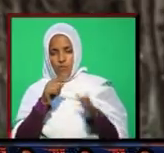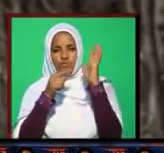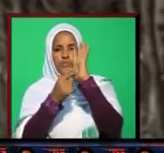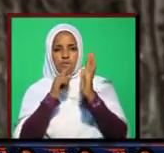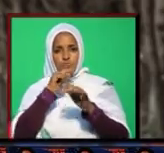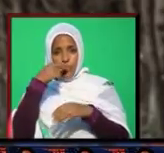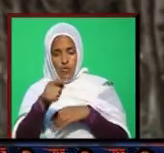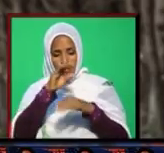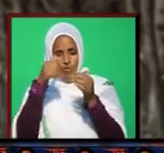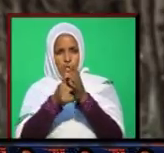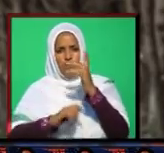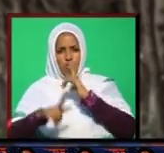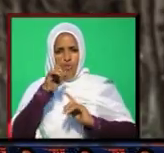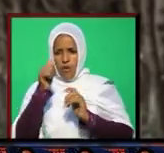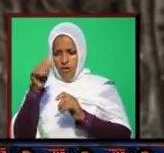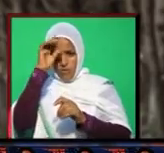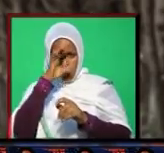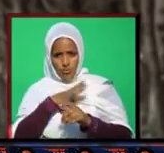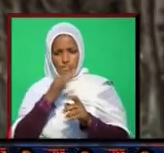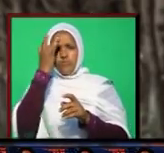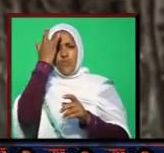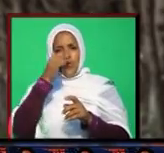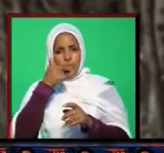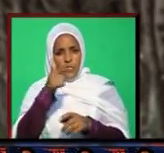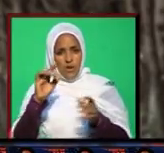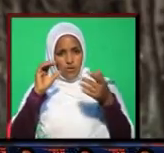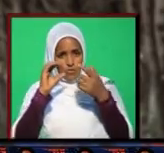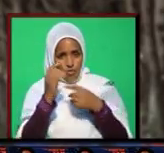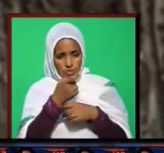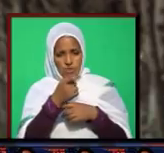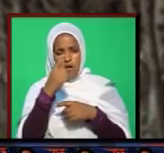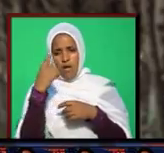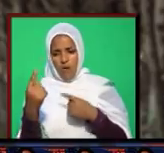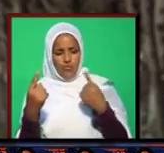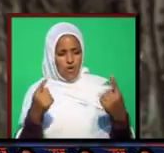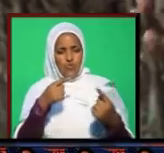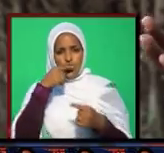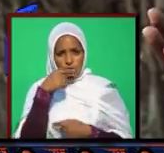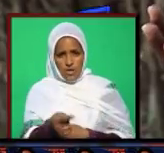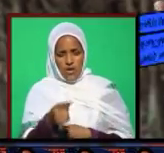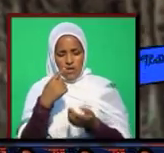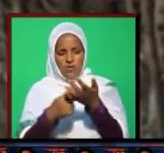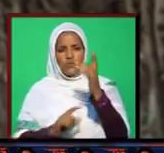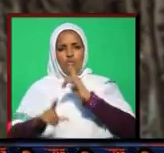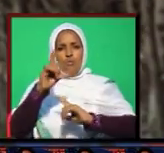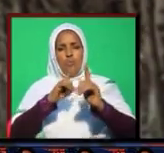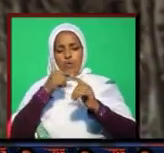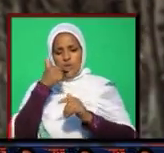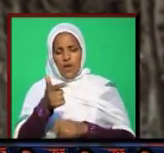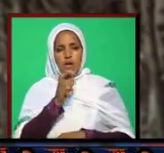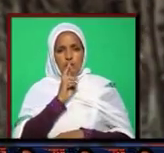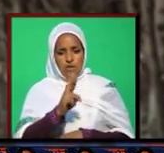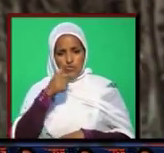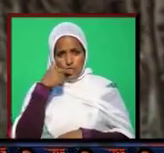ለማያምኑ ምልክት ነው የሚለው ሁሉም በቋንቋ እያንዳንዱ ሰው ዝም ብሎ የሚናገር ከሆነ አንዱም አንዱ እየተናገረ እንደዚህ